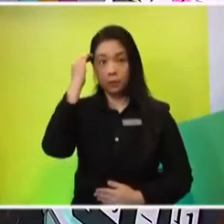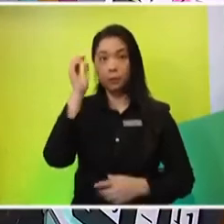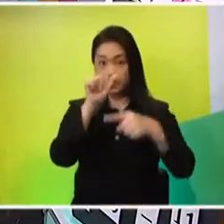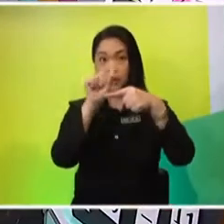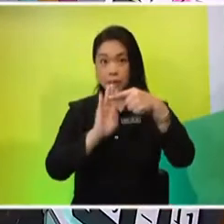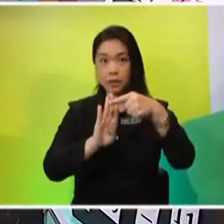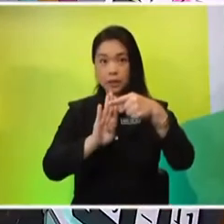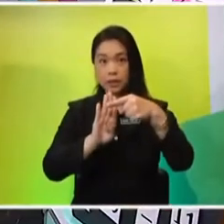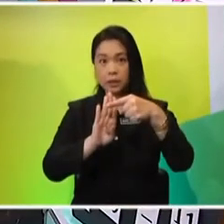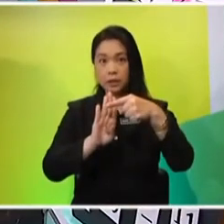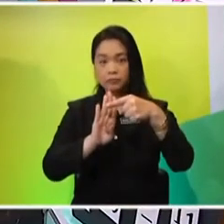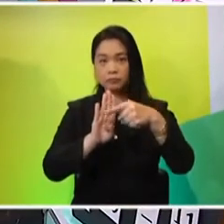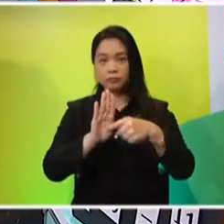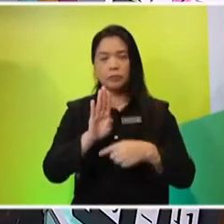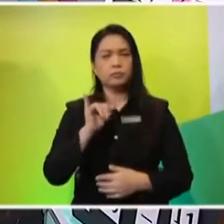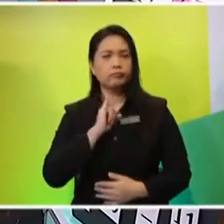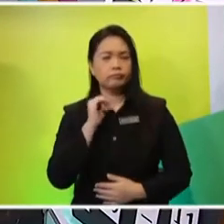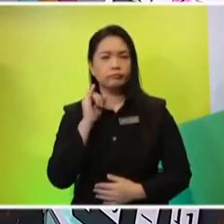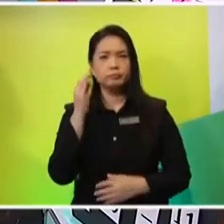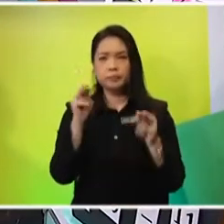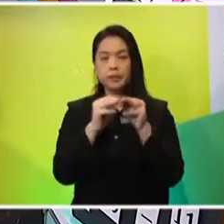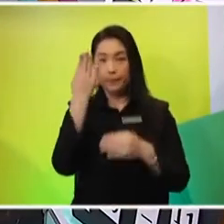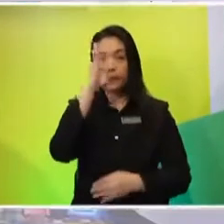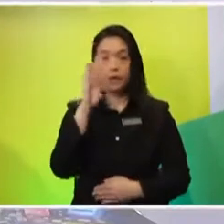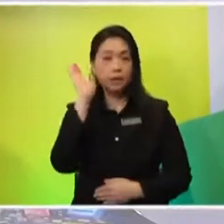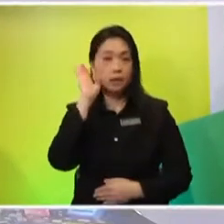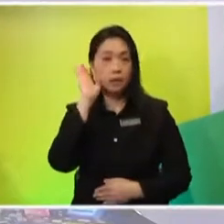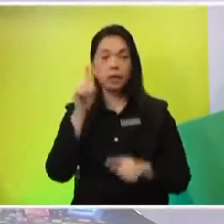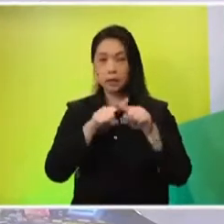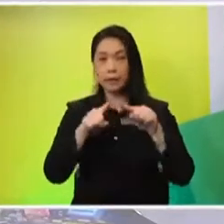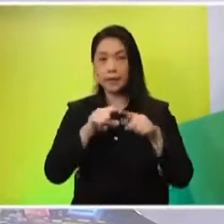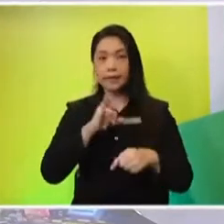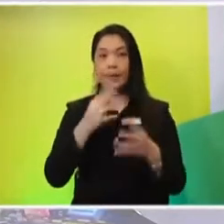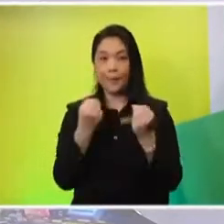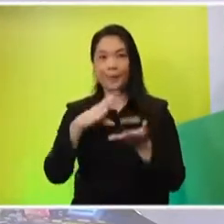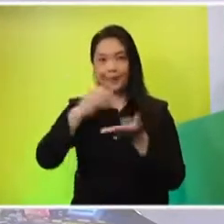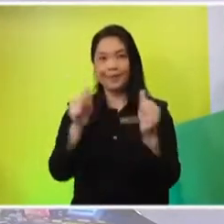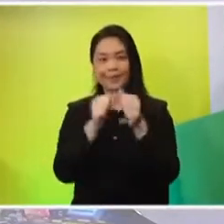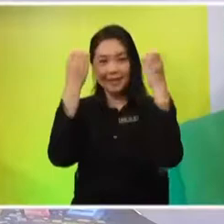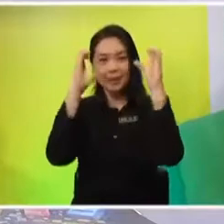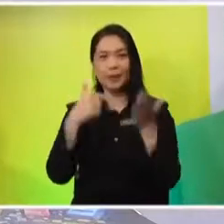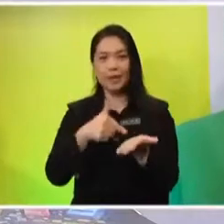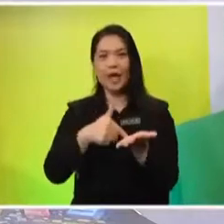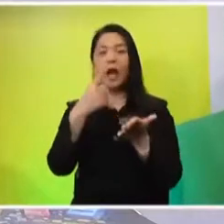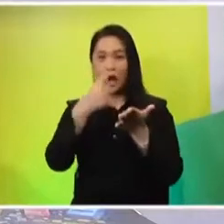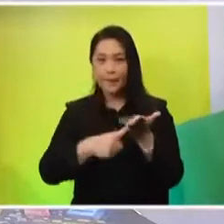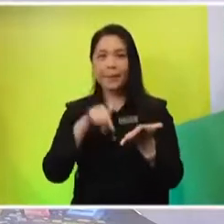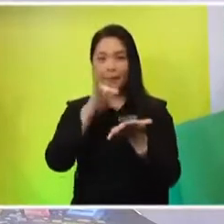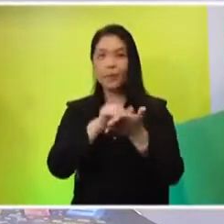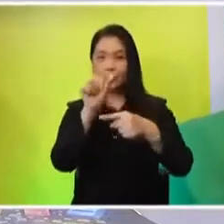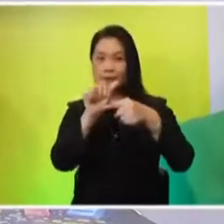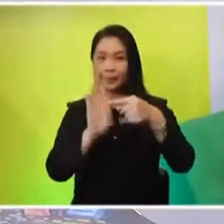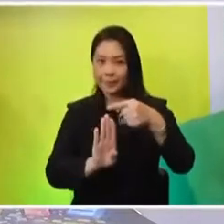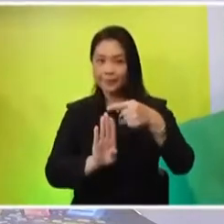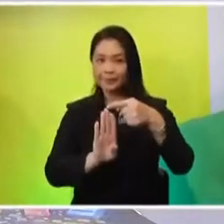ni? Saya macam pernah dengar cikgu tentang pecahan. Tapi saya nak belajar dengan cikgu lagi. Apa sebenarnya pecahan tu? Betul ke